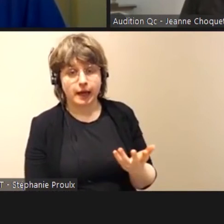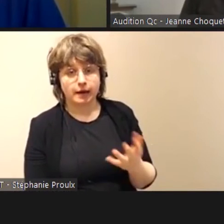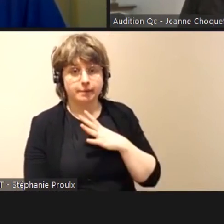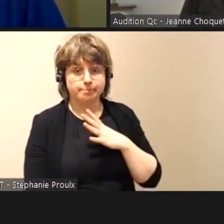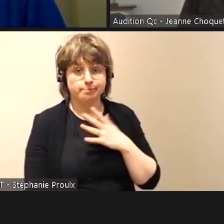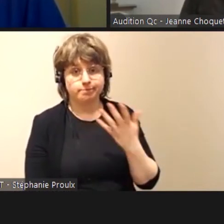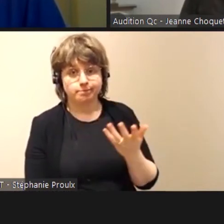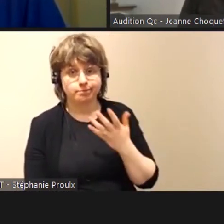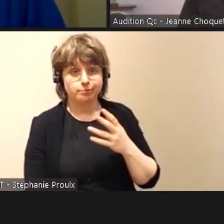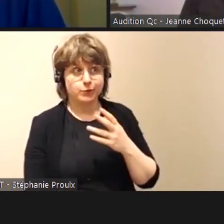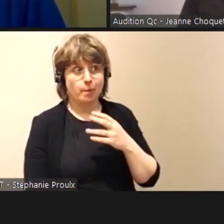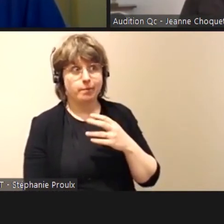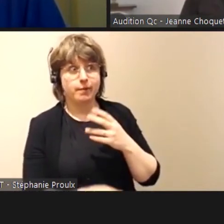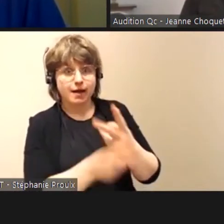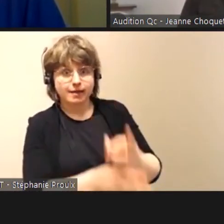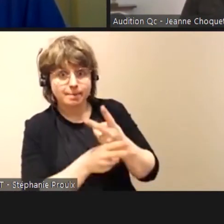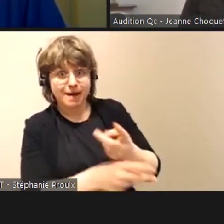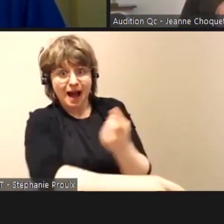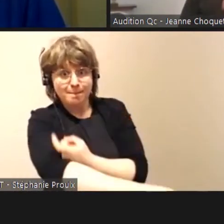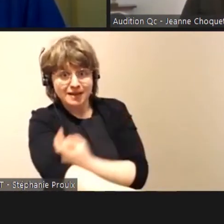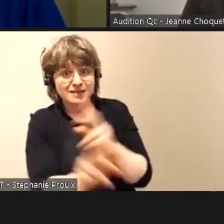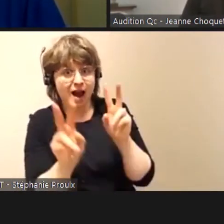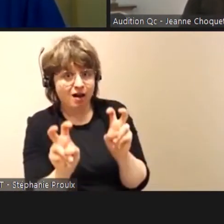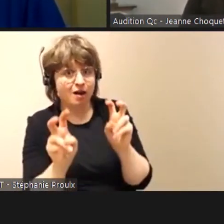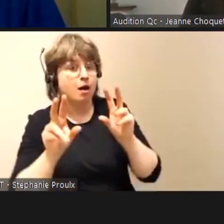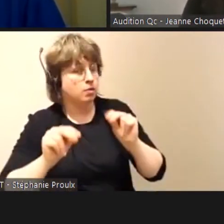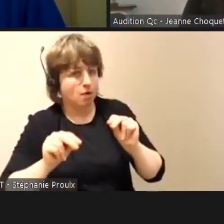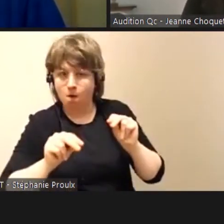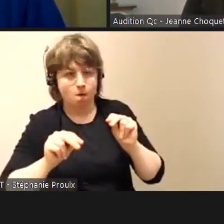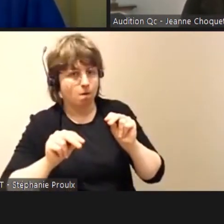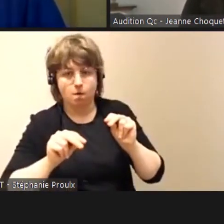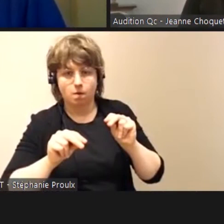entre guillemets, médical, là. Il n'y a pas encore de